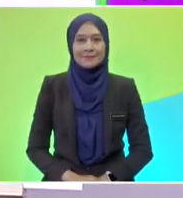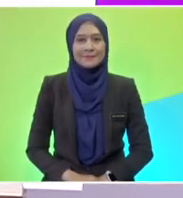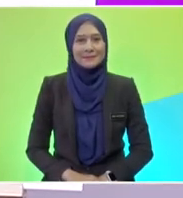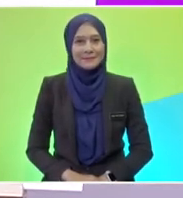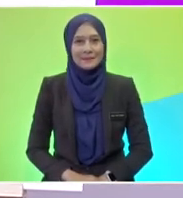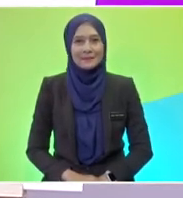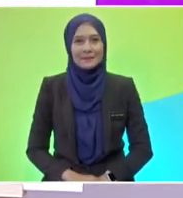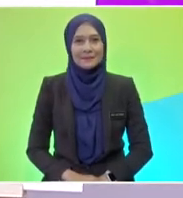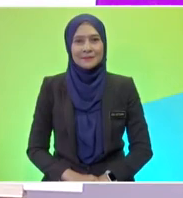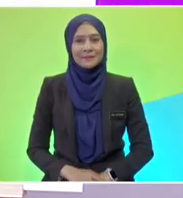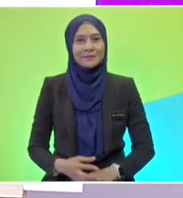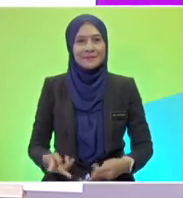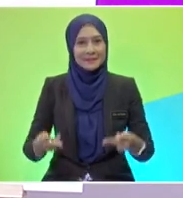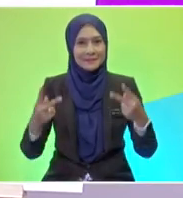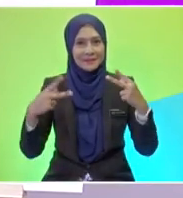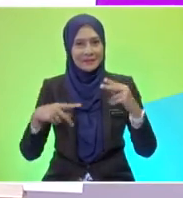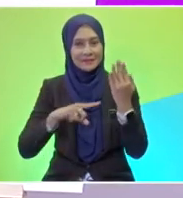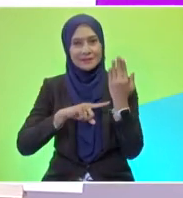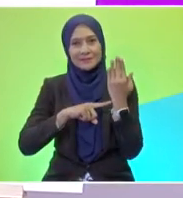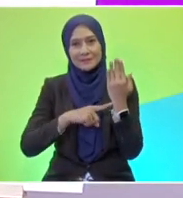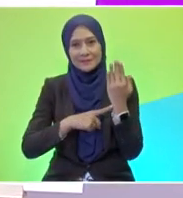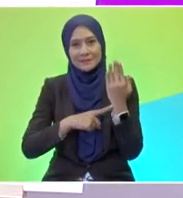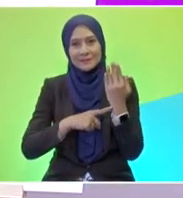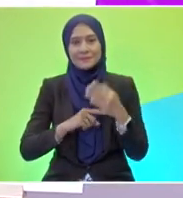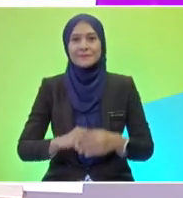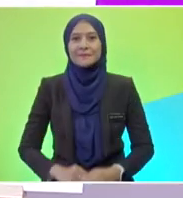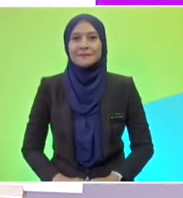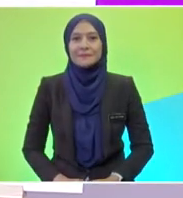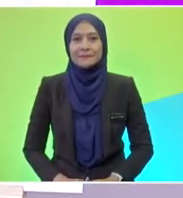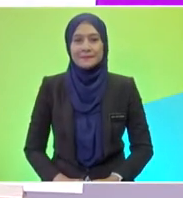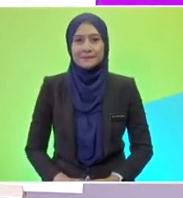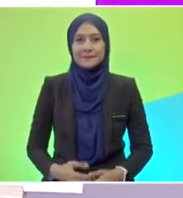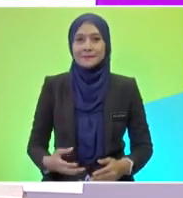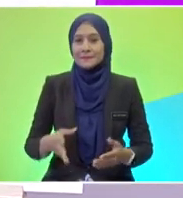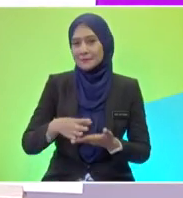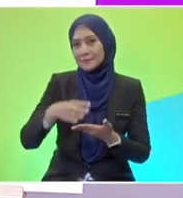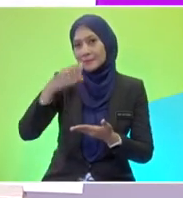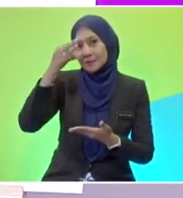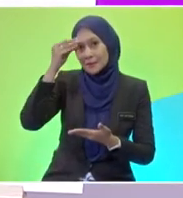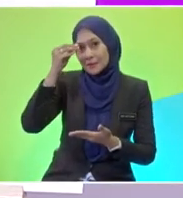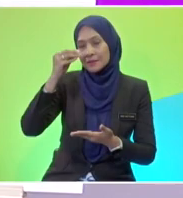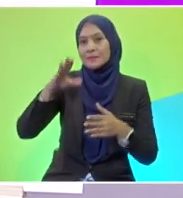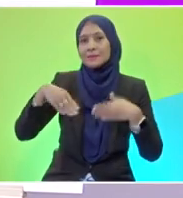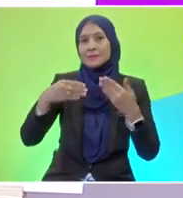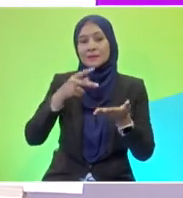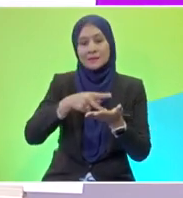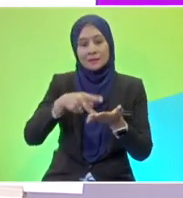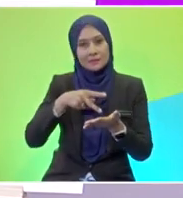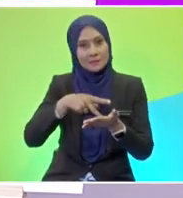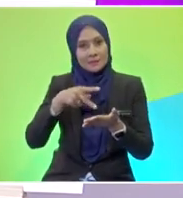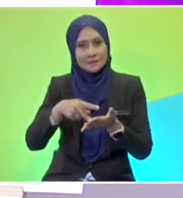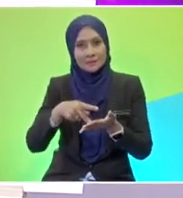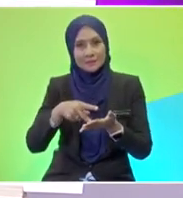Okey, murid-murid semua, jom masuk ke kelas. Kali ini bagi slot preskolah, kita akan kira. Kira apa ya